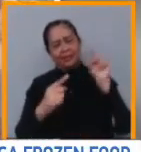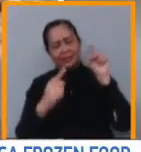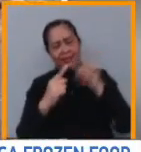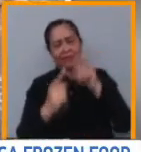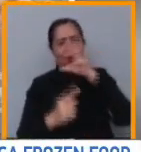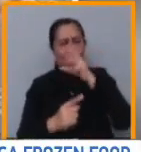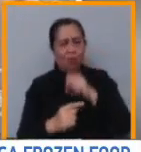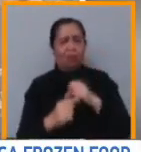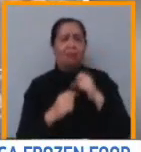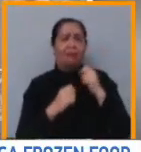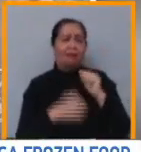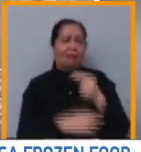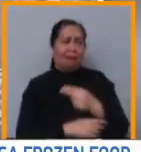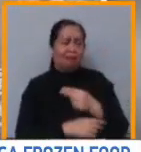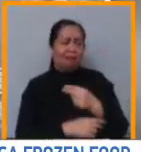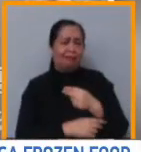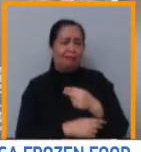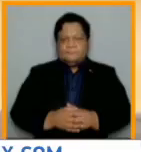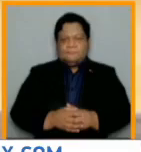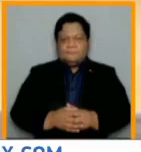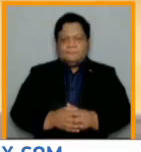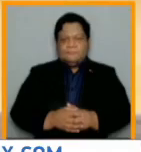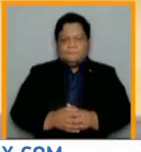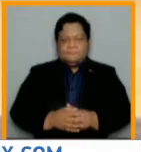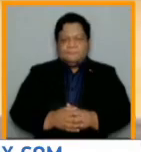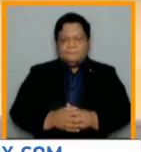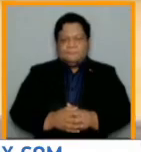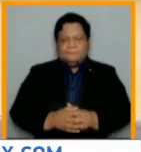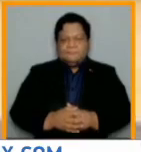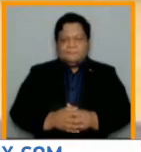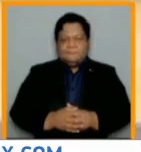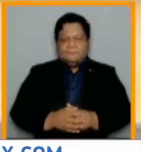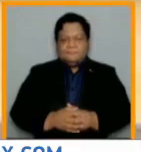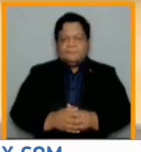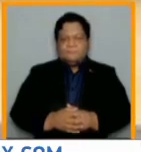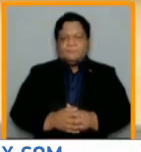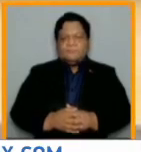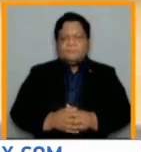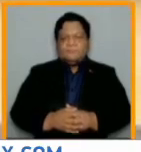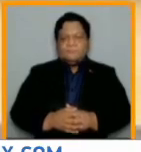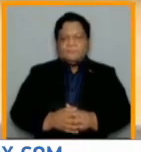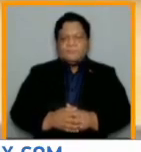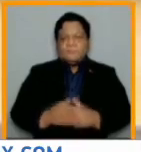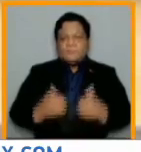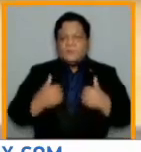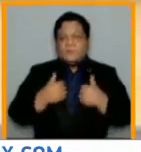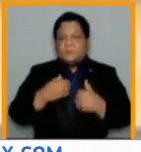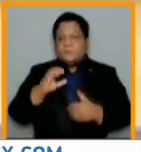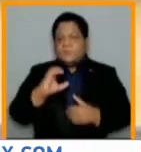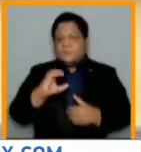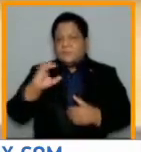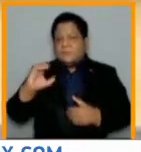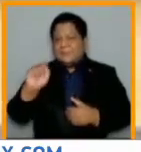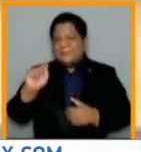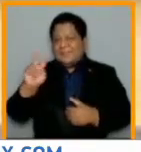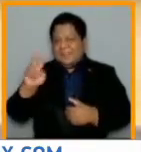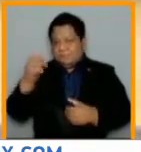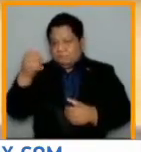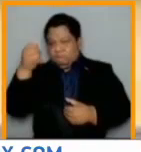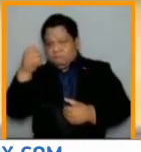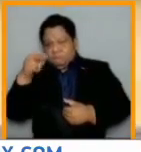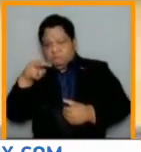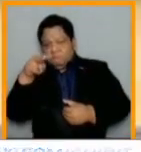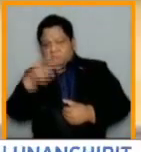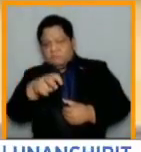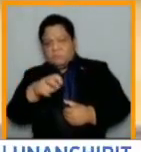wanna hear from your husband, though. Sa tulong ng CCTV at mga responding gwardiya, nakorner ang isang lalaki na tumangay